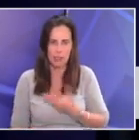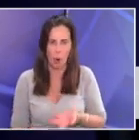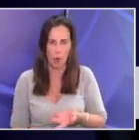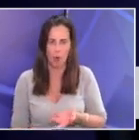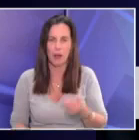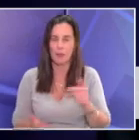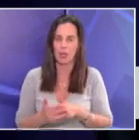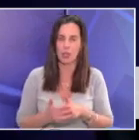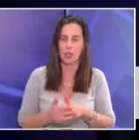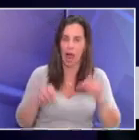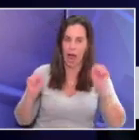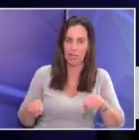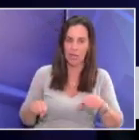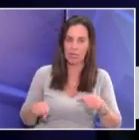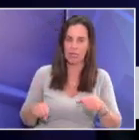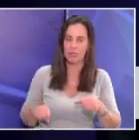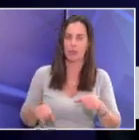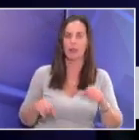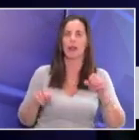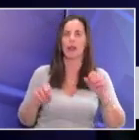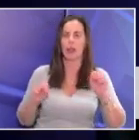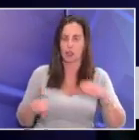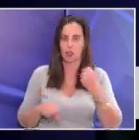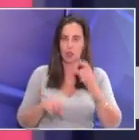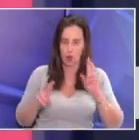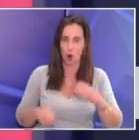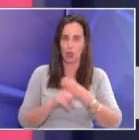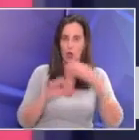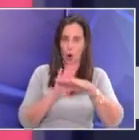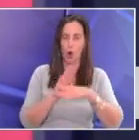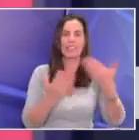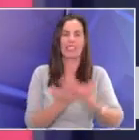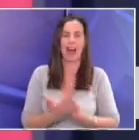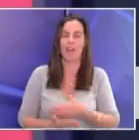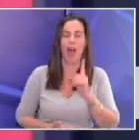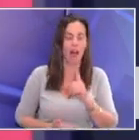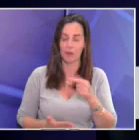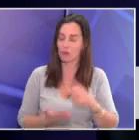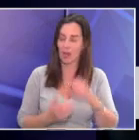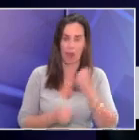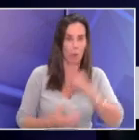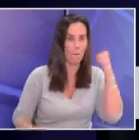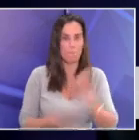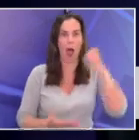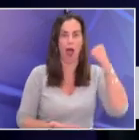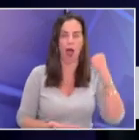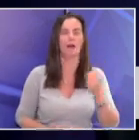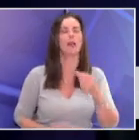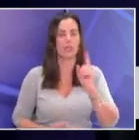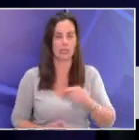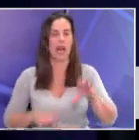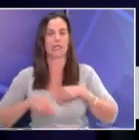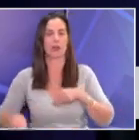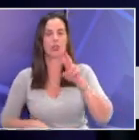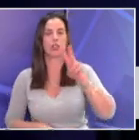לא, מכיוון שהחוקים צריכים לעבור. הנשיא יכול לחוקק, לא? כן, החוקי יכול לחוקק צו, אבל על מנת להעביר חוק באופן מסודר, צריך